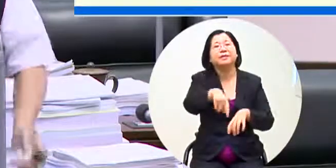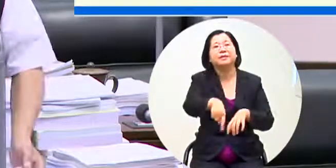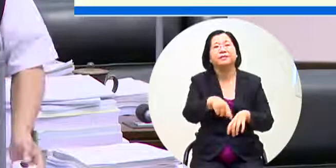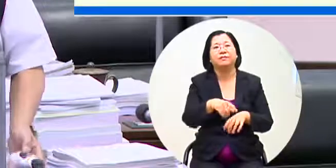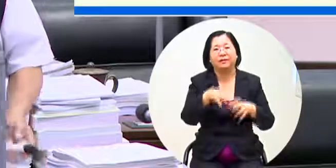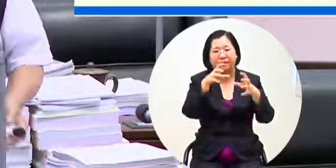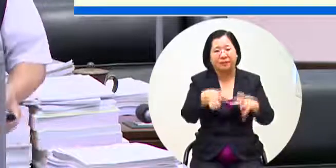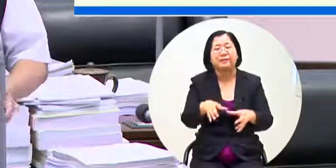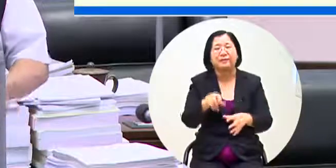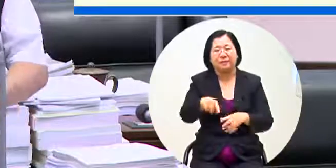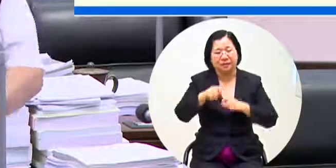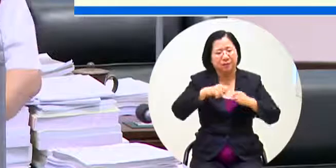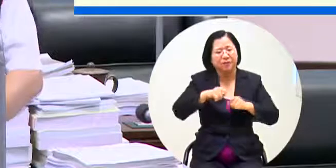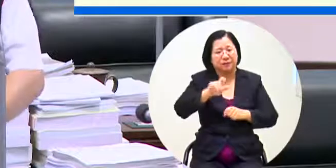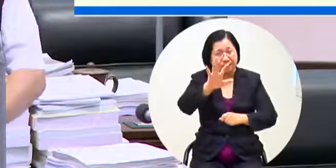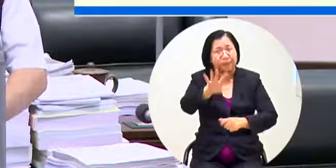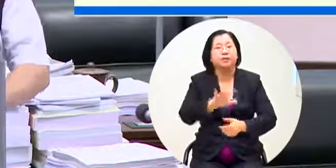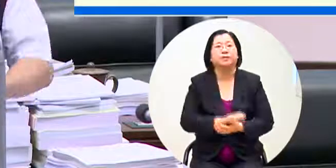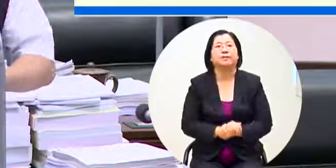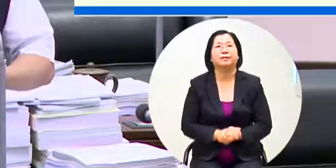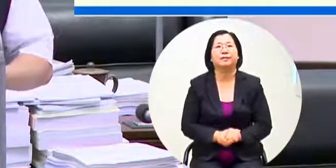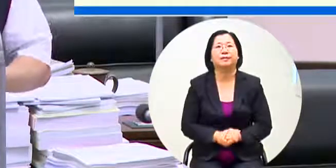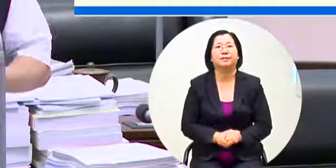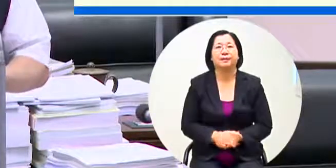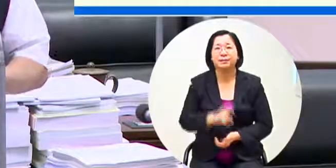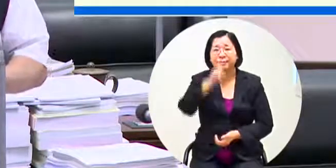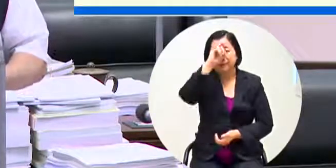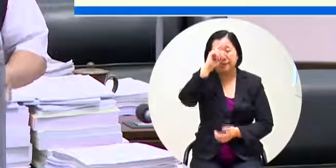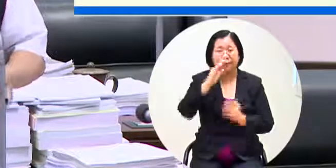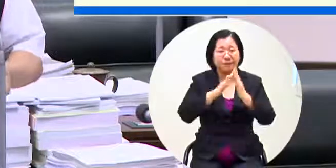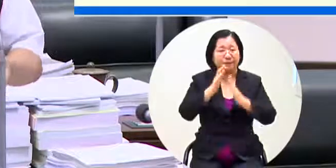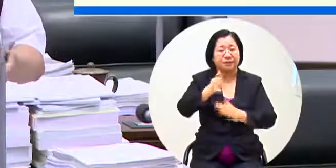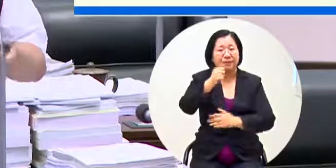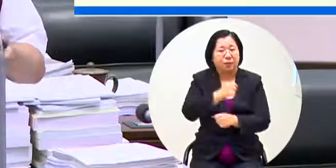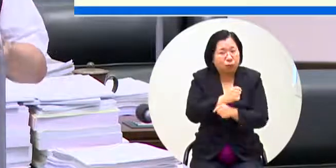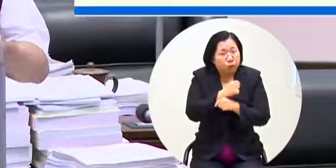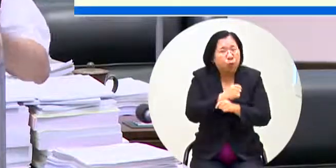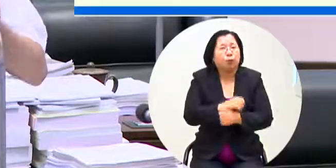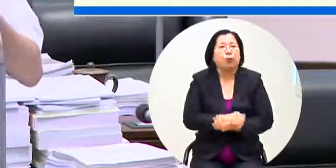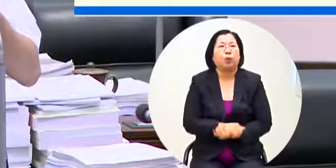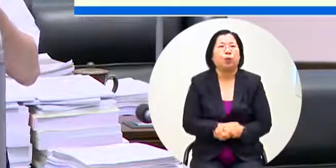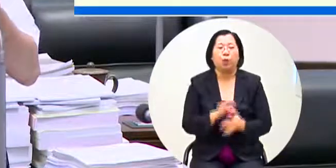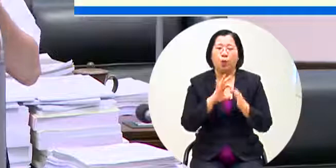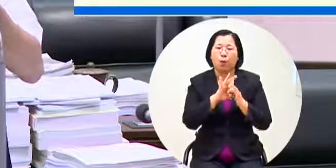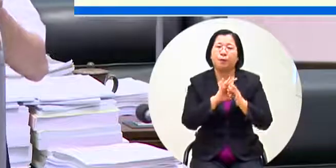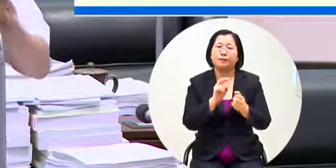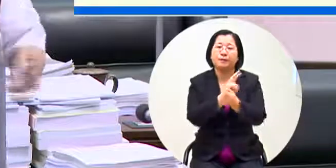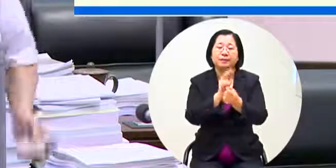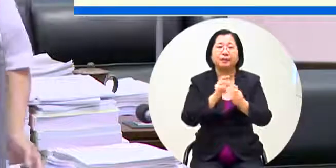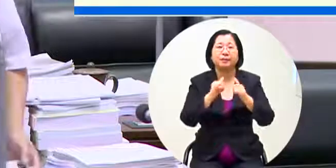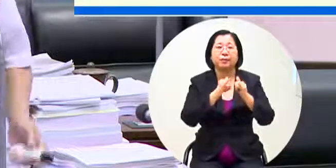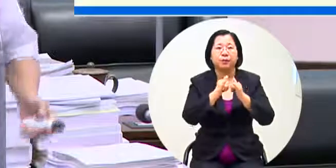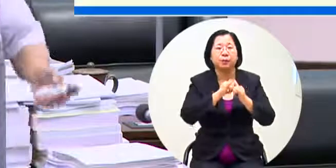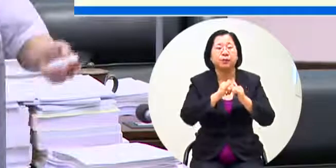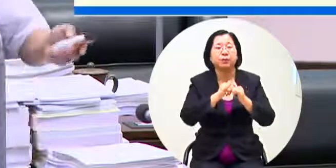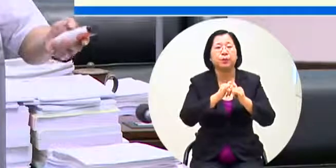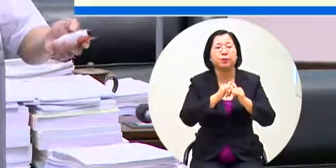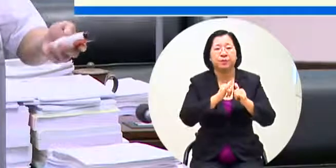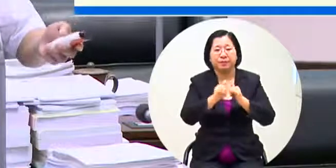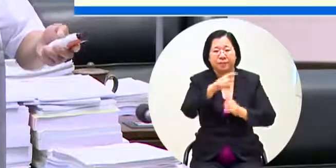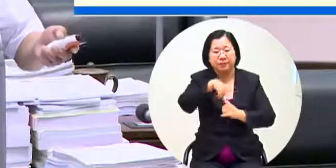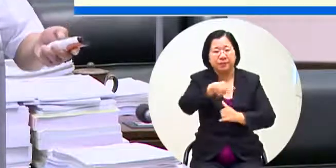望讲咱市长吼爱注意一下吼、哦，关心咱林门人诶即个未来即个健康啦吼、哦。来，感谢